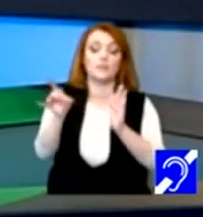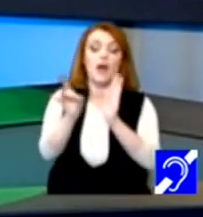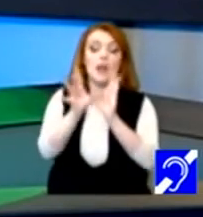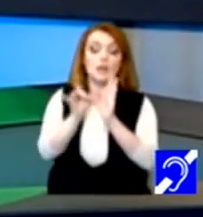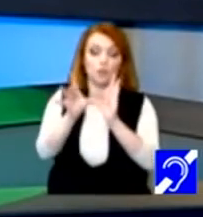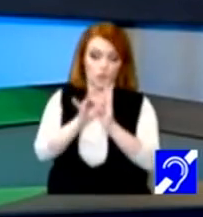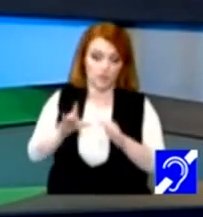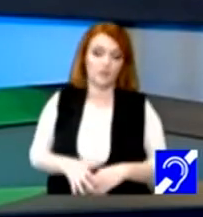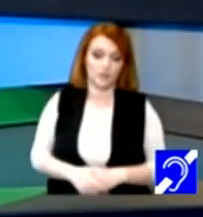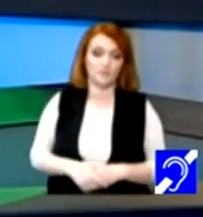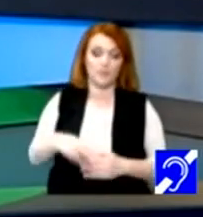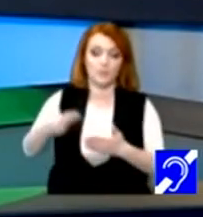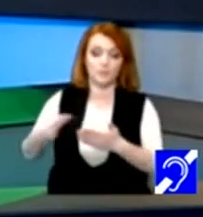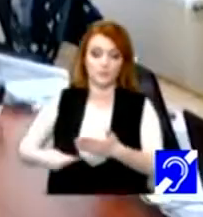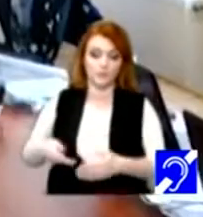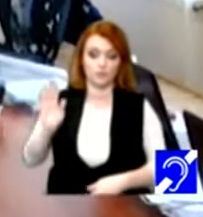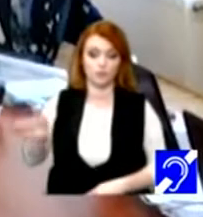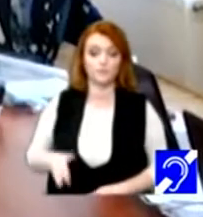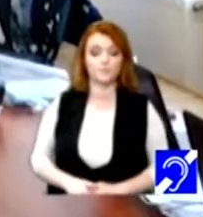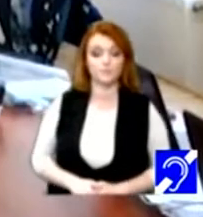experții în digitalizare.